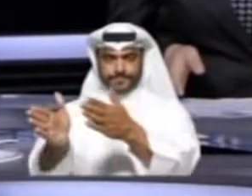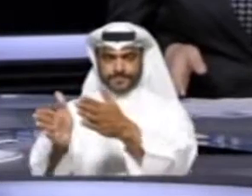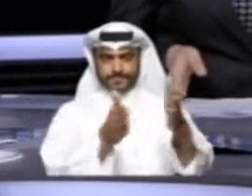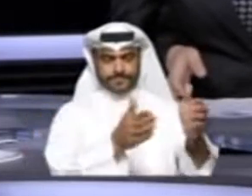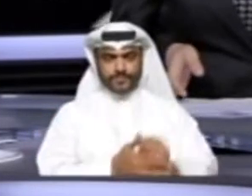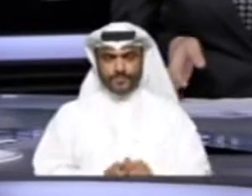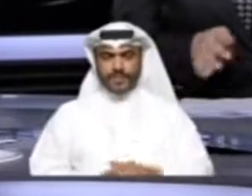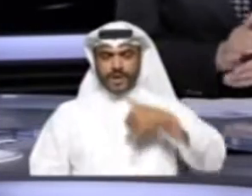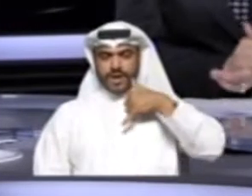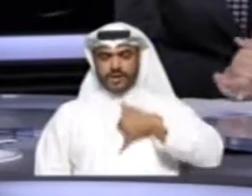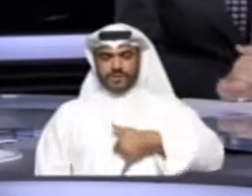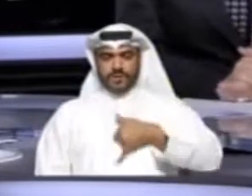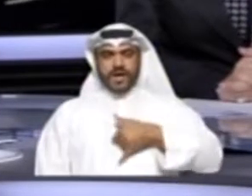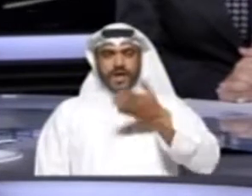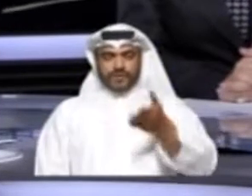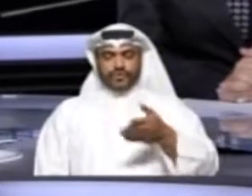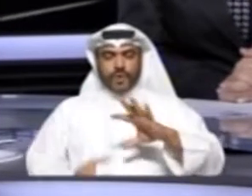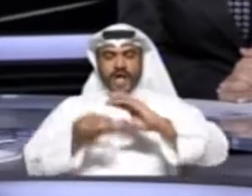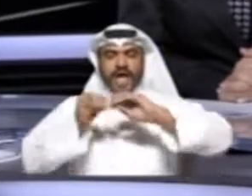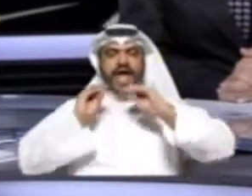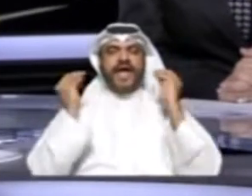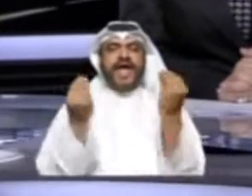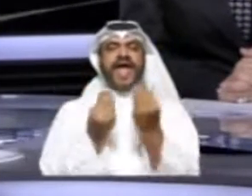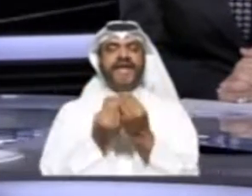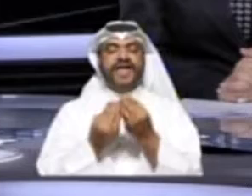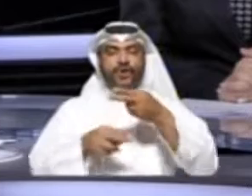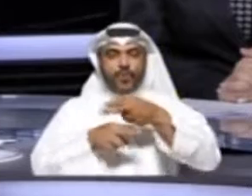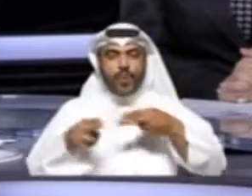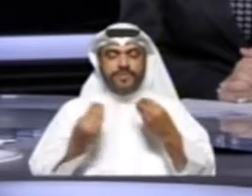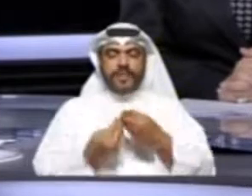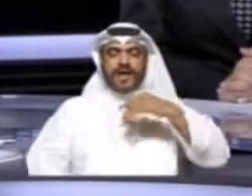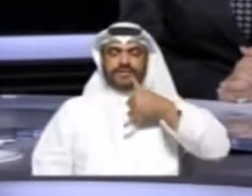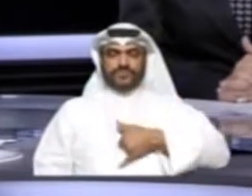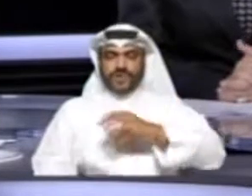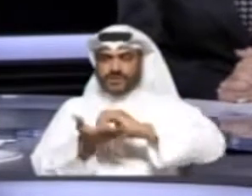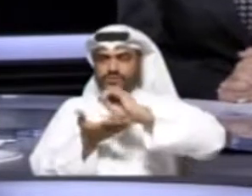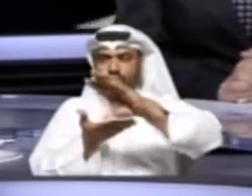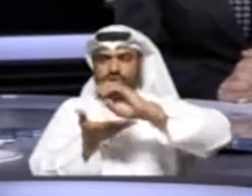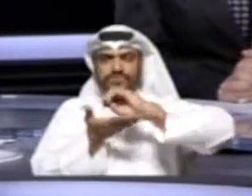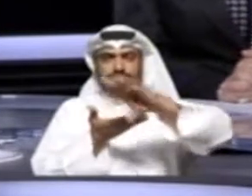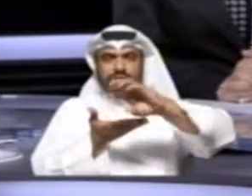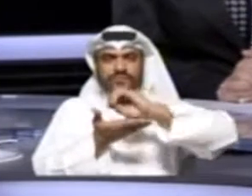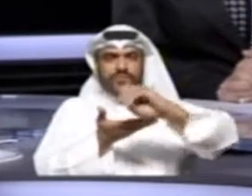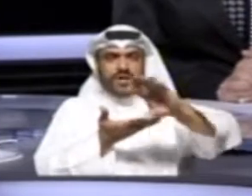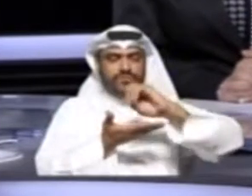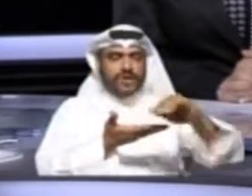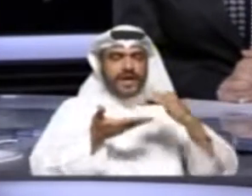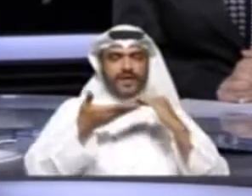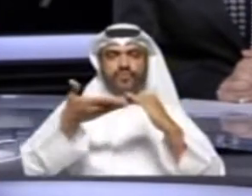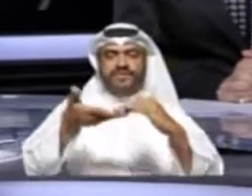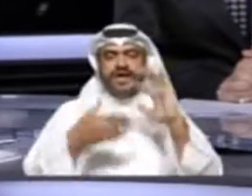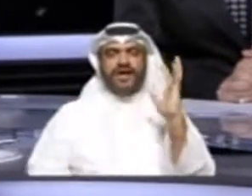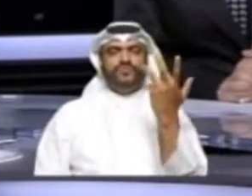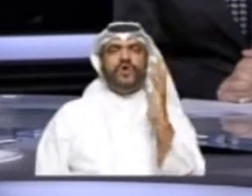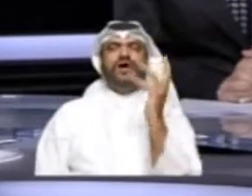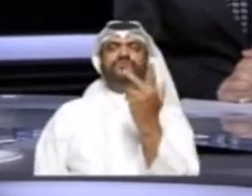وزعت الهيئة اليمنية الكويتية مساعدات طبية في محافظة عدن لمساعدة الأشقاء اليمنيين هناك. المساعدات التي تم